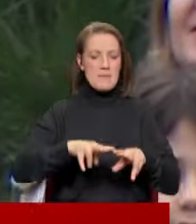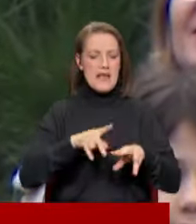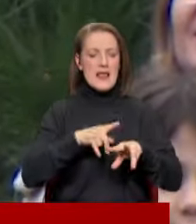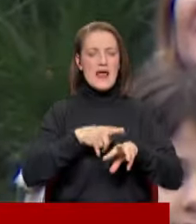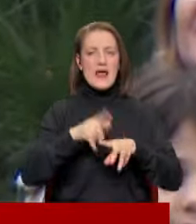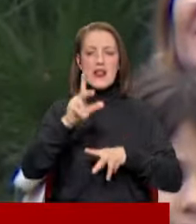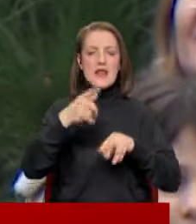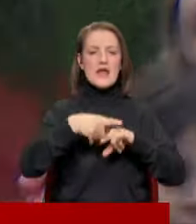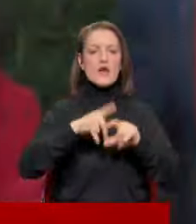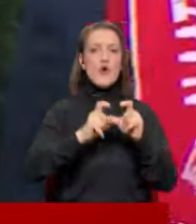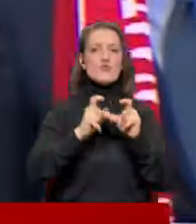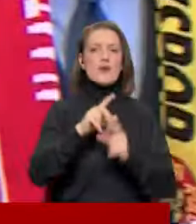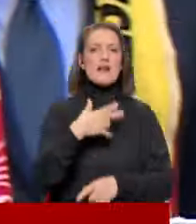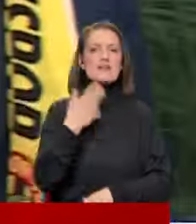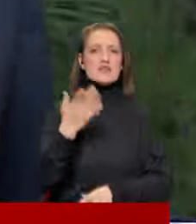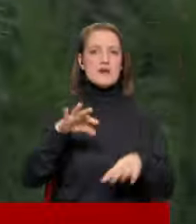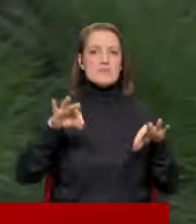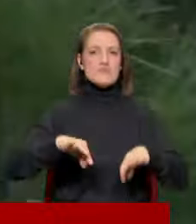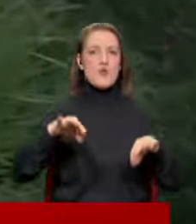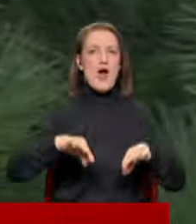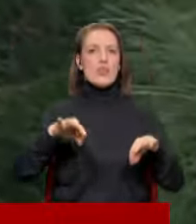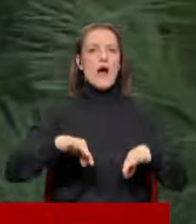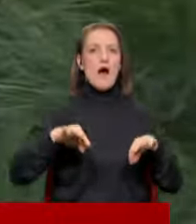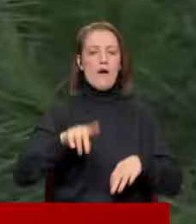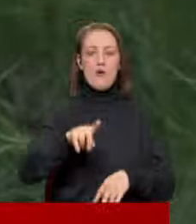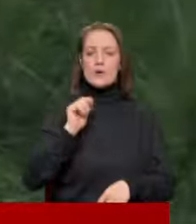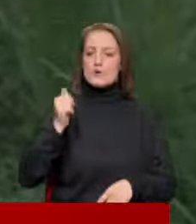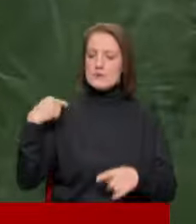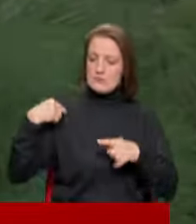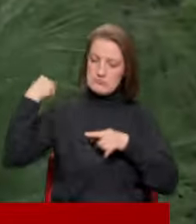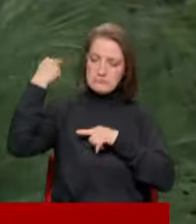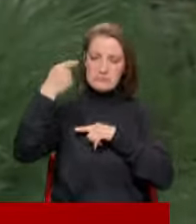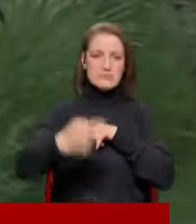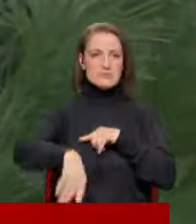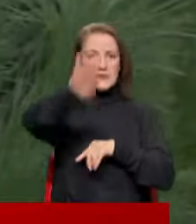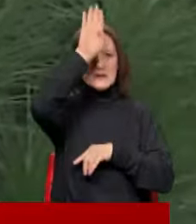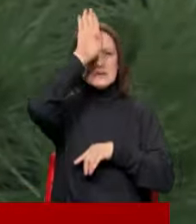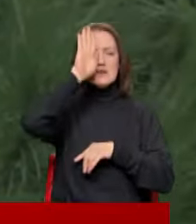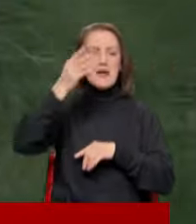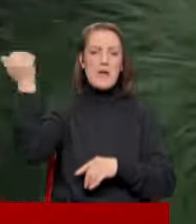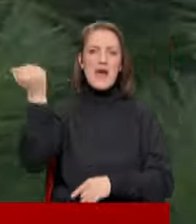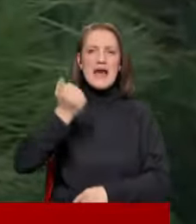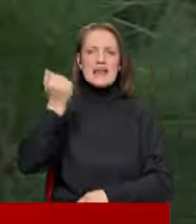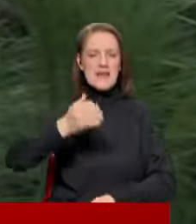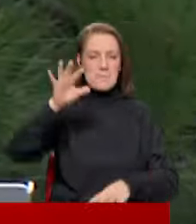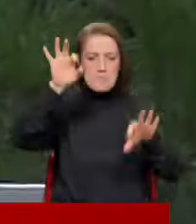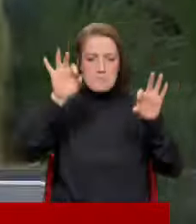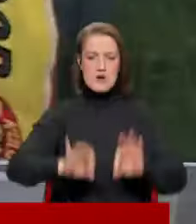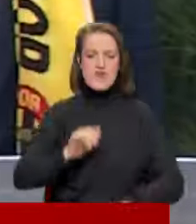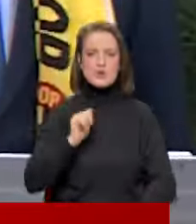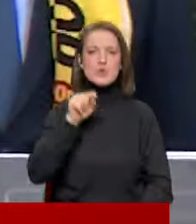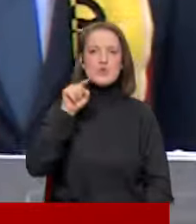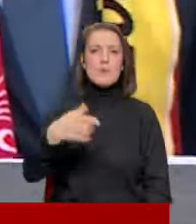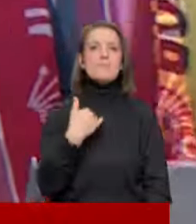Gökçek belediyeciliği o günden itibaren İstanbul'a ihanetin başlangıç günüdür